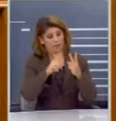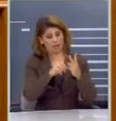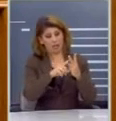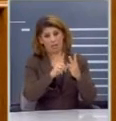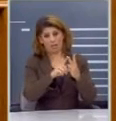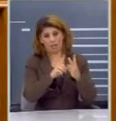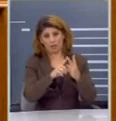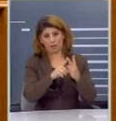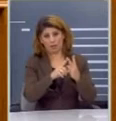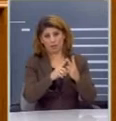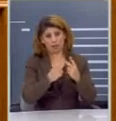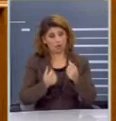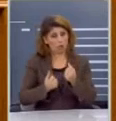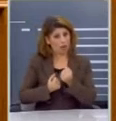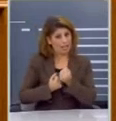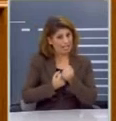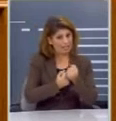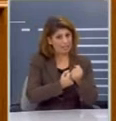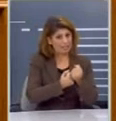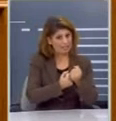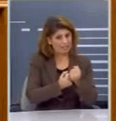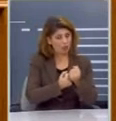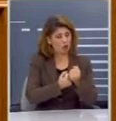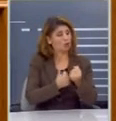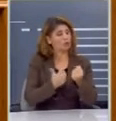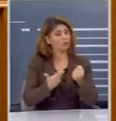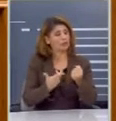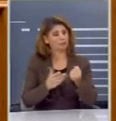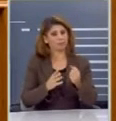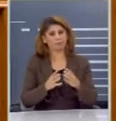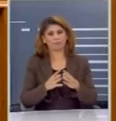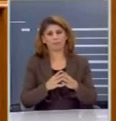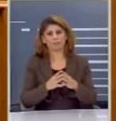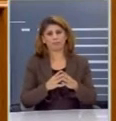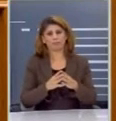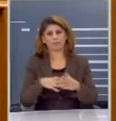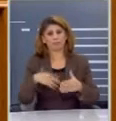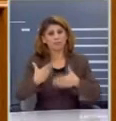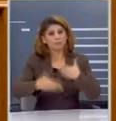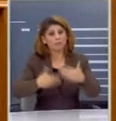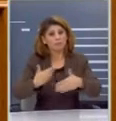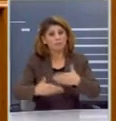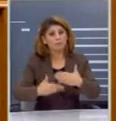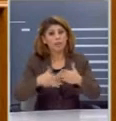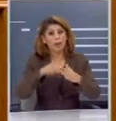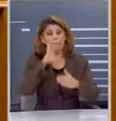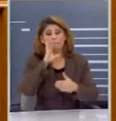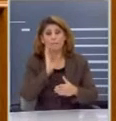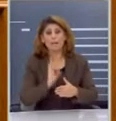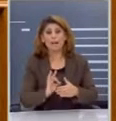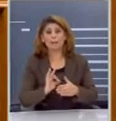Δεύτερος ενισχυτικός παράγοντας είναι η εξελίξη στην πραγματική οικονομία.